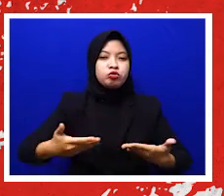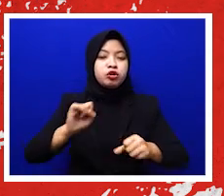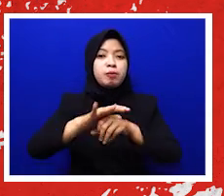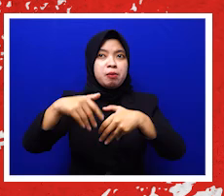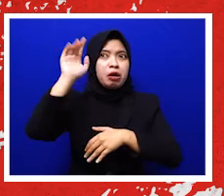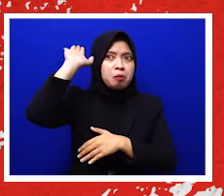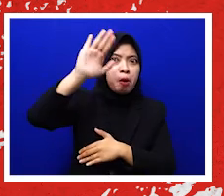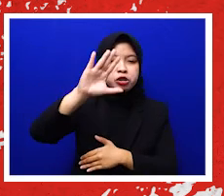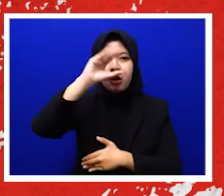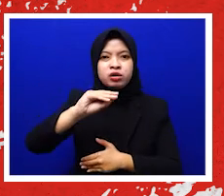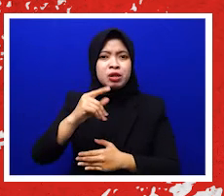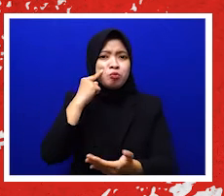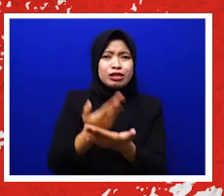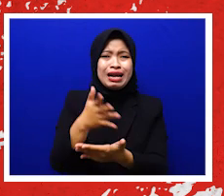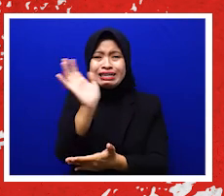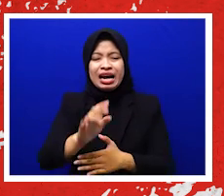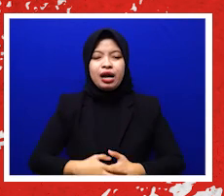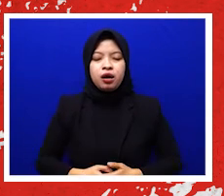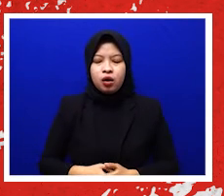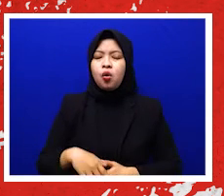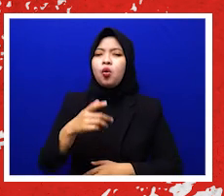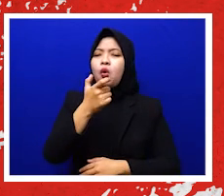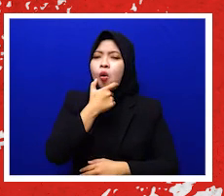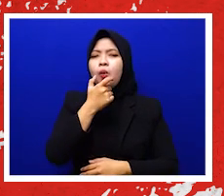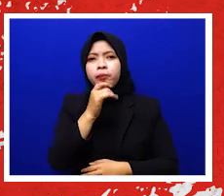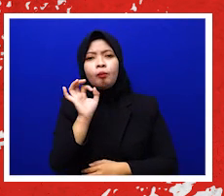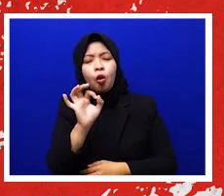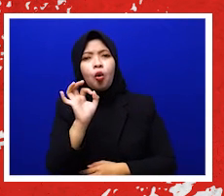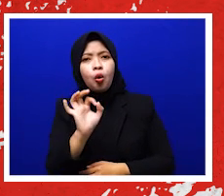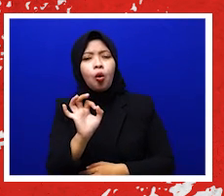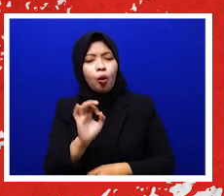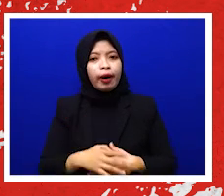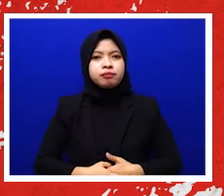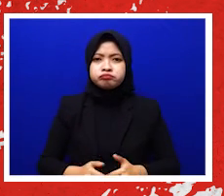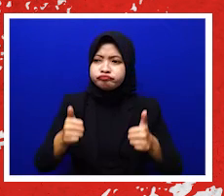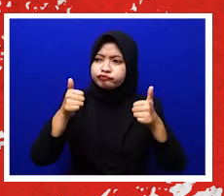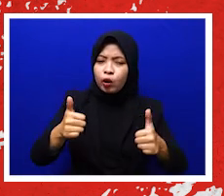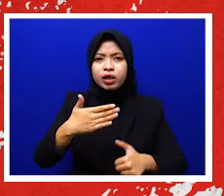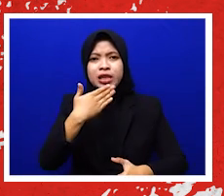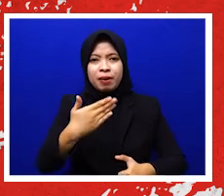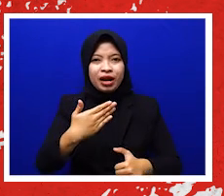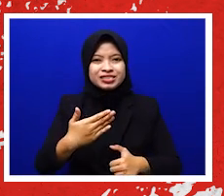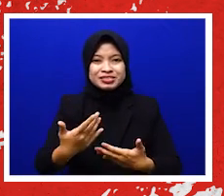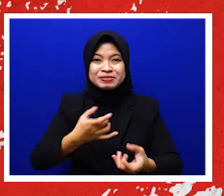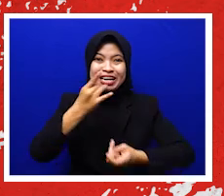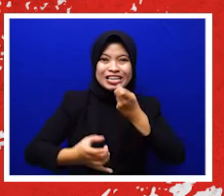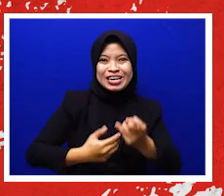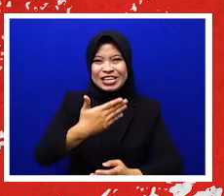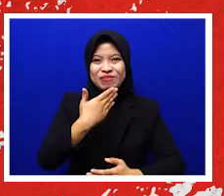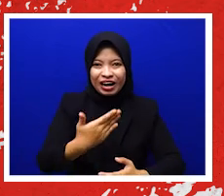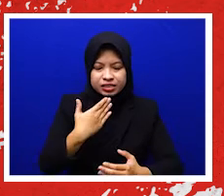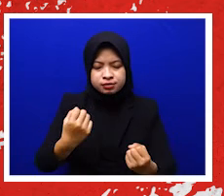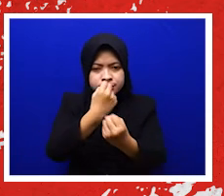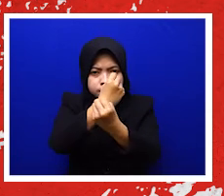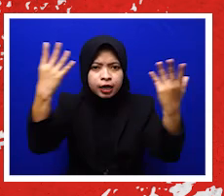padahal faktanya tidak demikian, begitu Pak Pon. Oh gitu, oke deh, terima kasih Bung Zek atas konfirmasinya. Kita